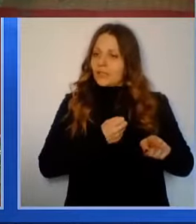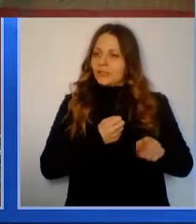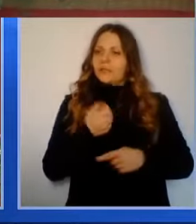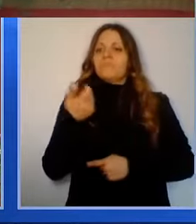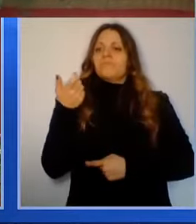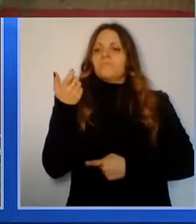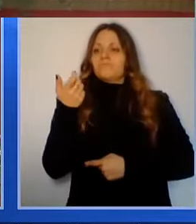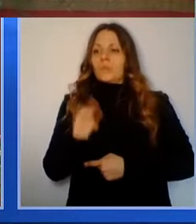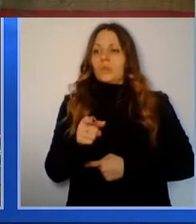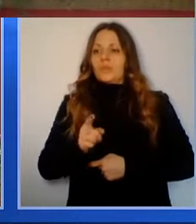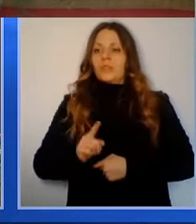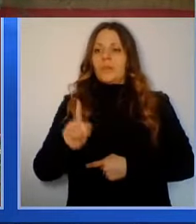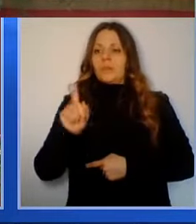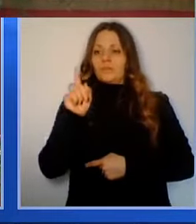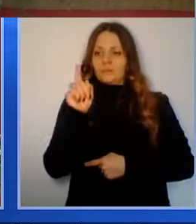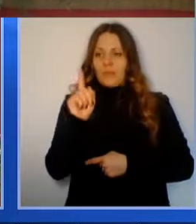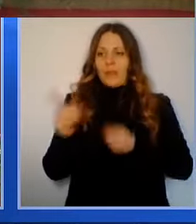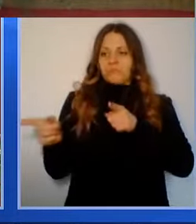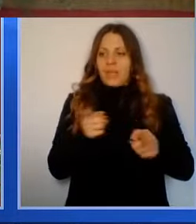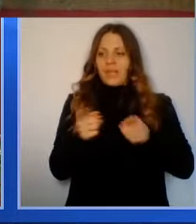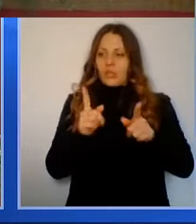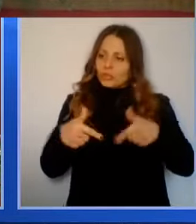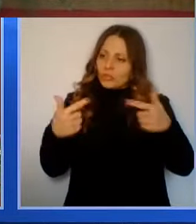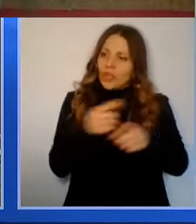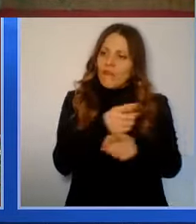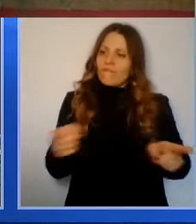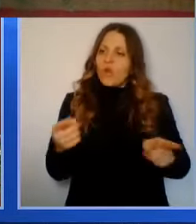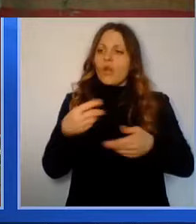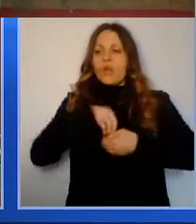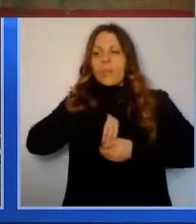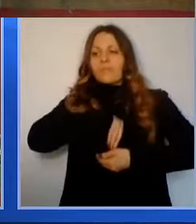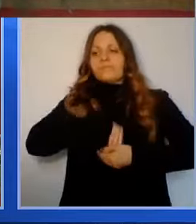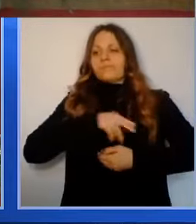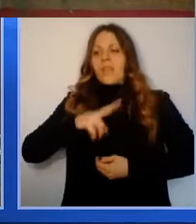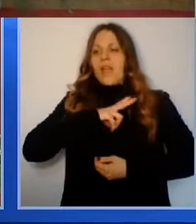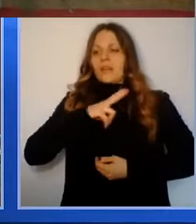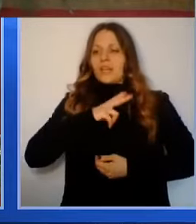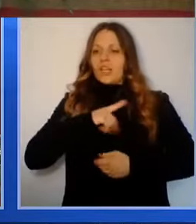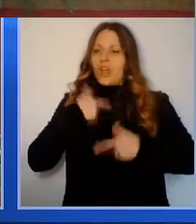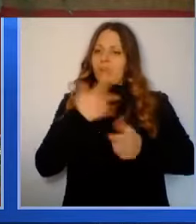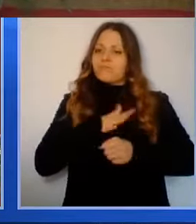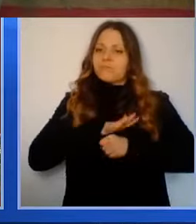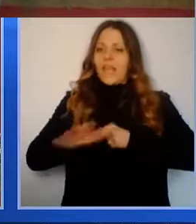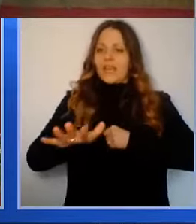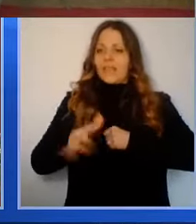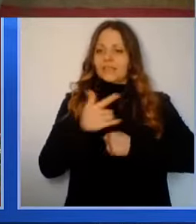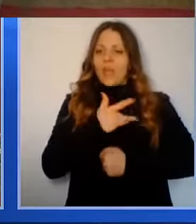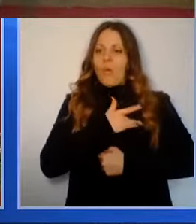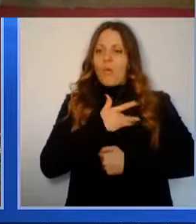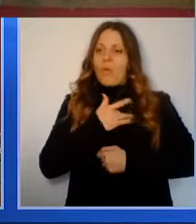in boni superi, trivo ad Vovis Omnipotens e misericordominus, Amen.